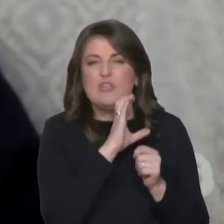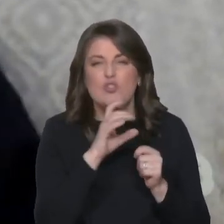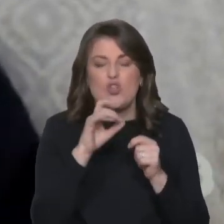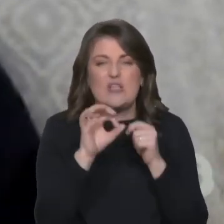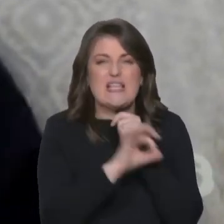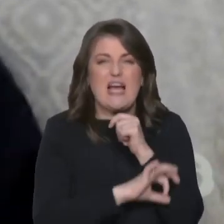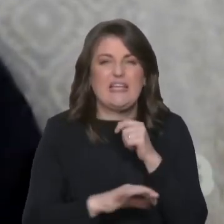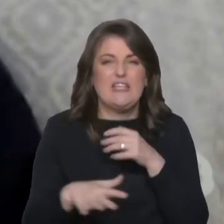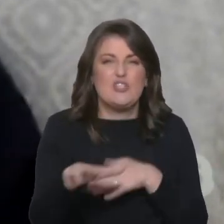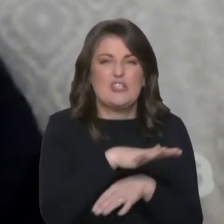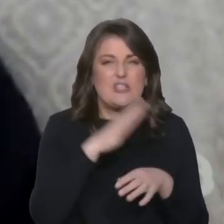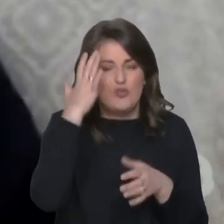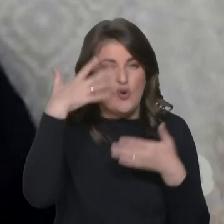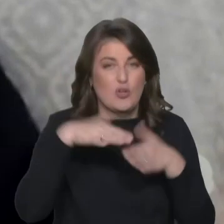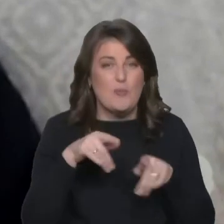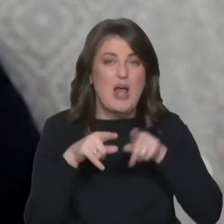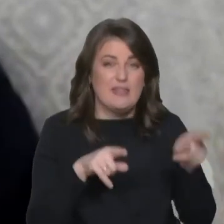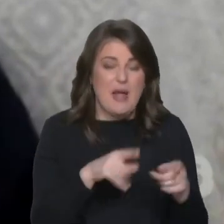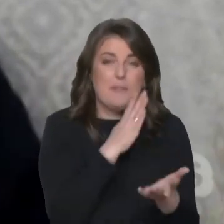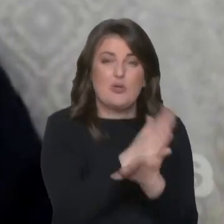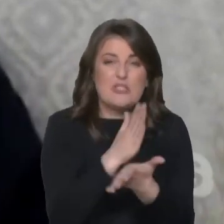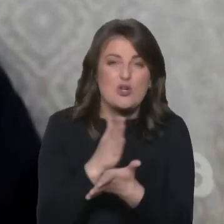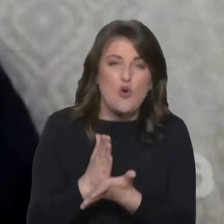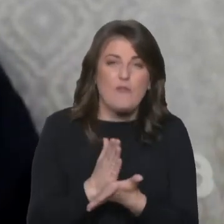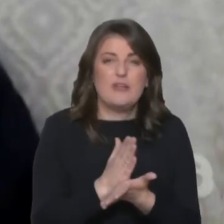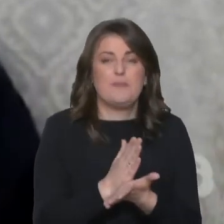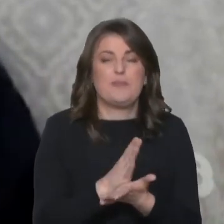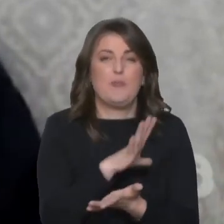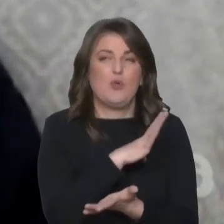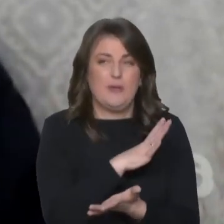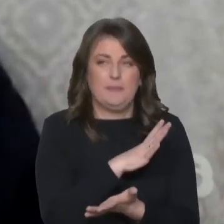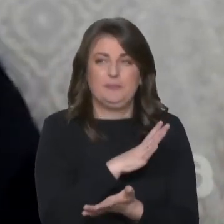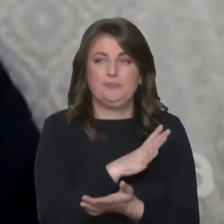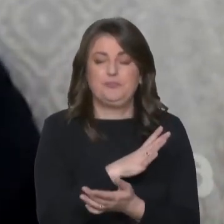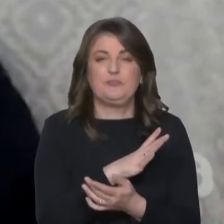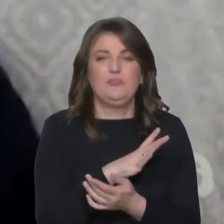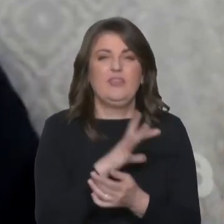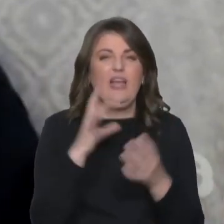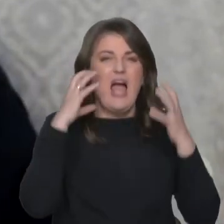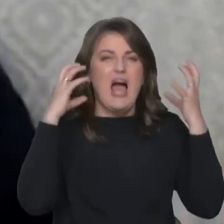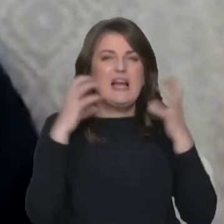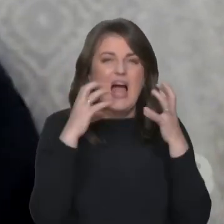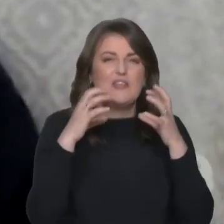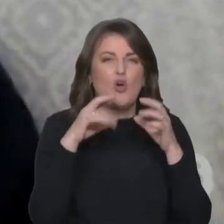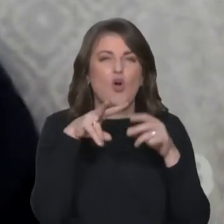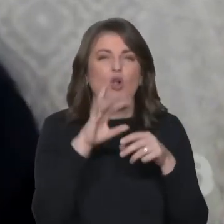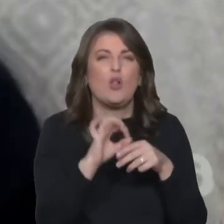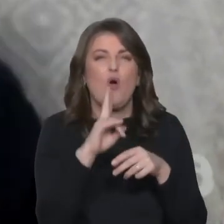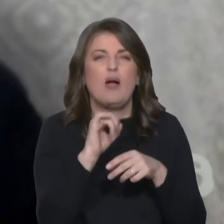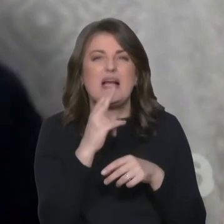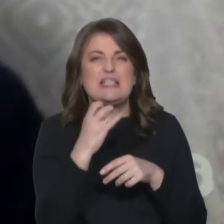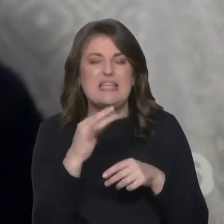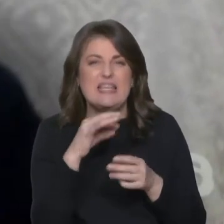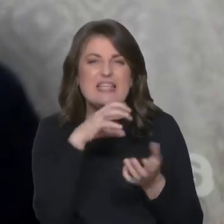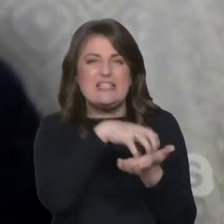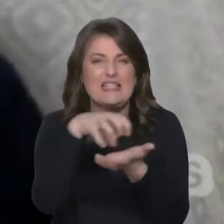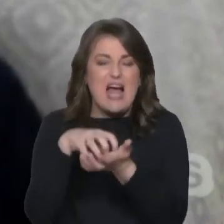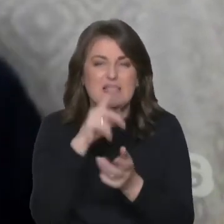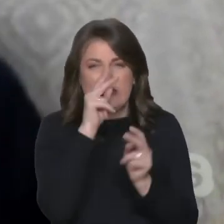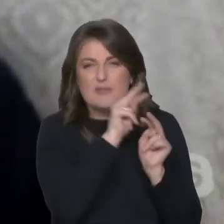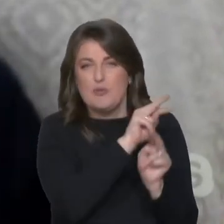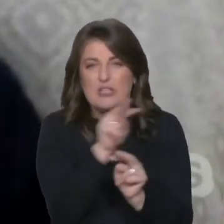моря, добувні. От на них розташовані були радіолокаційні станції,